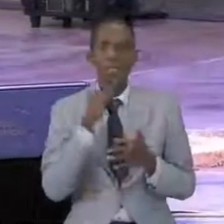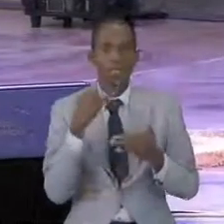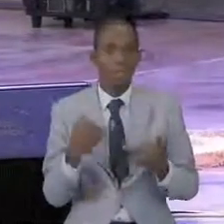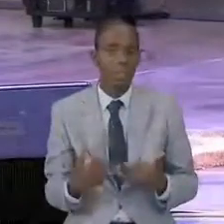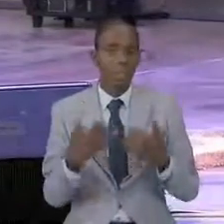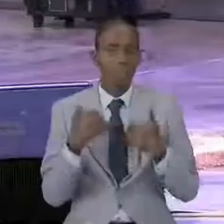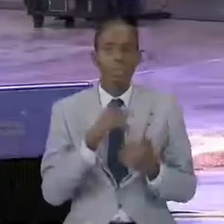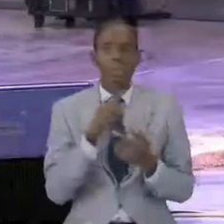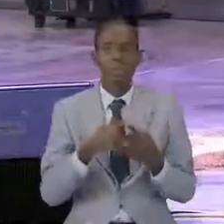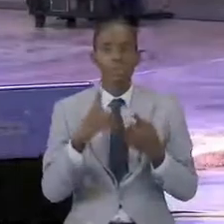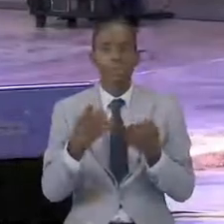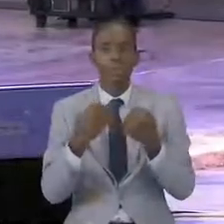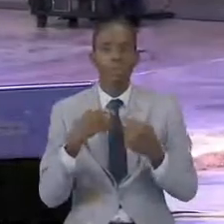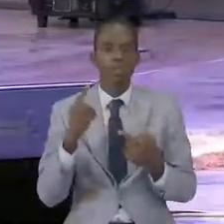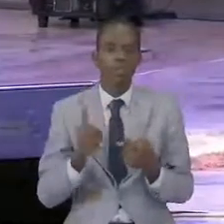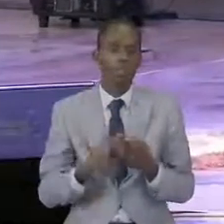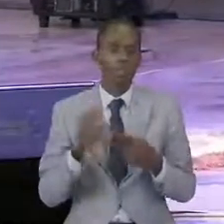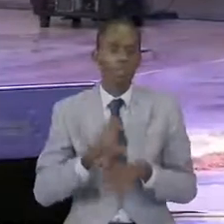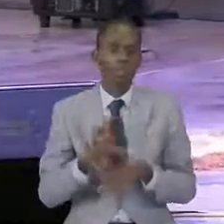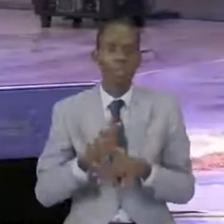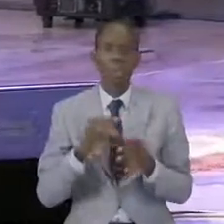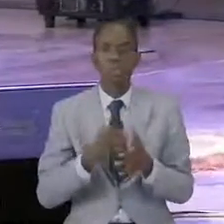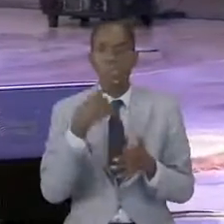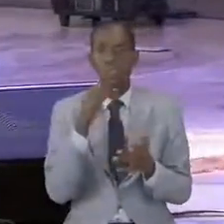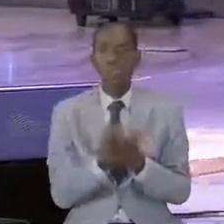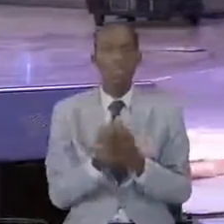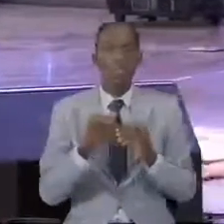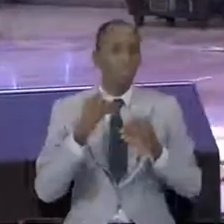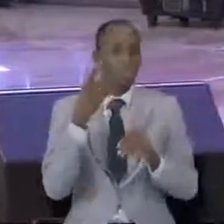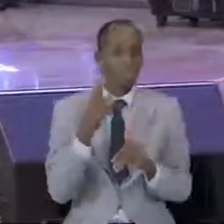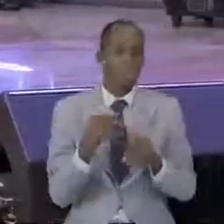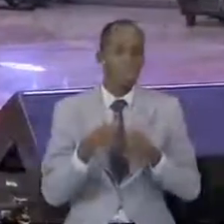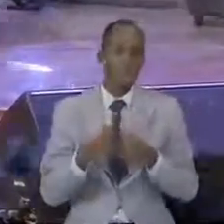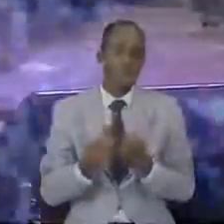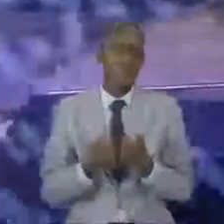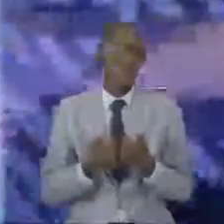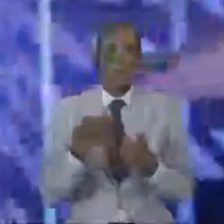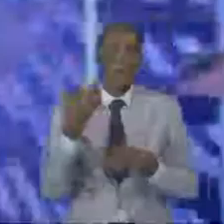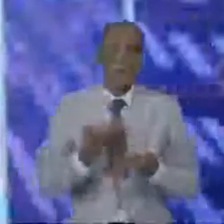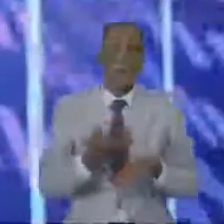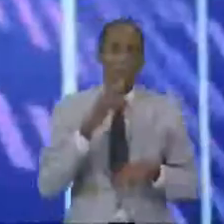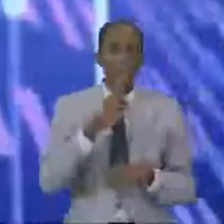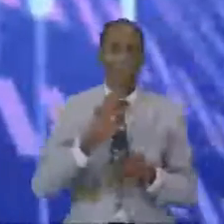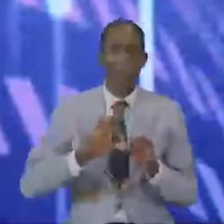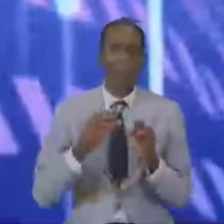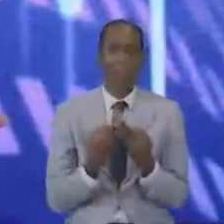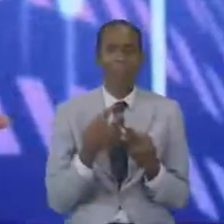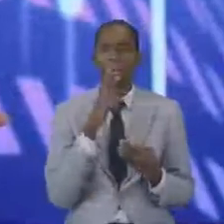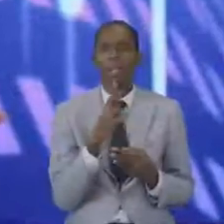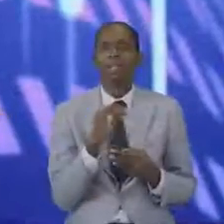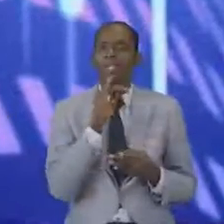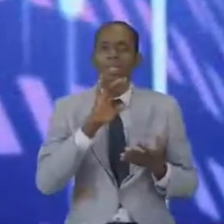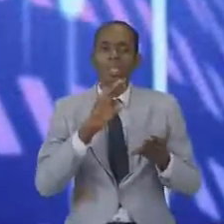devenu maintenant lorsque vous venez à l'église et dire regarde comment tu étais endurci regarde c'est comme si on déverse l'eau